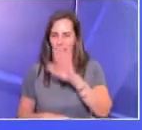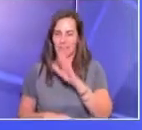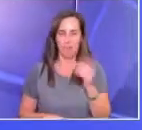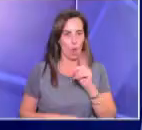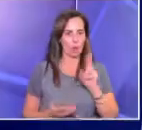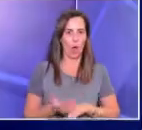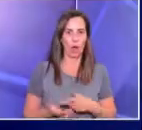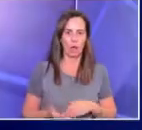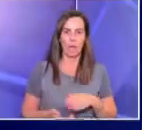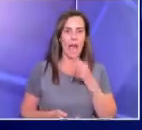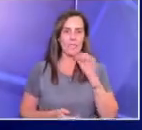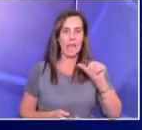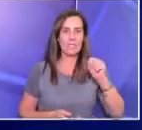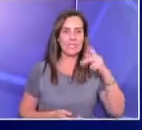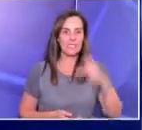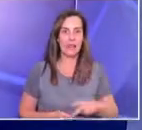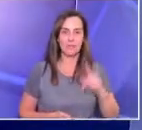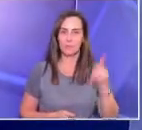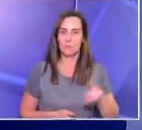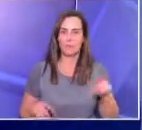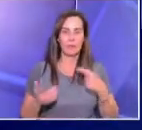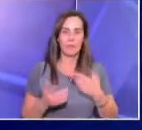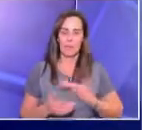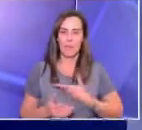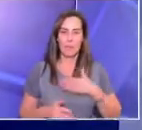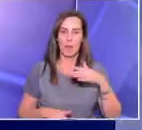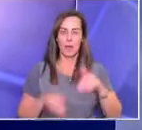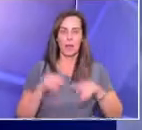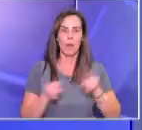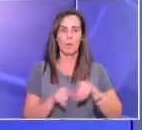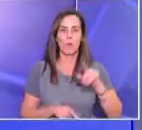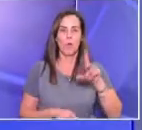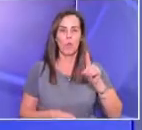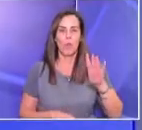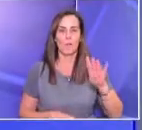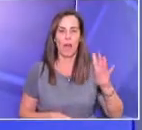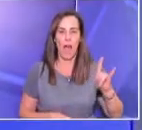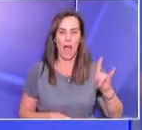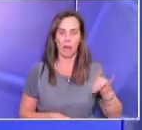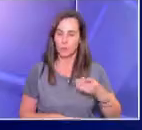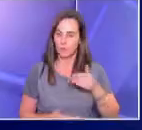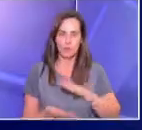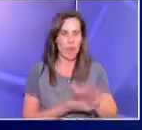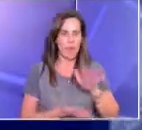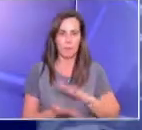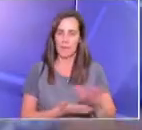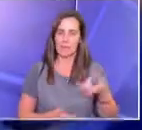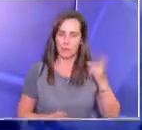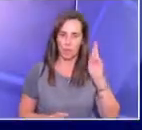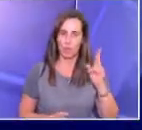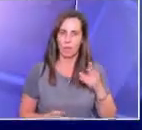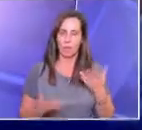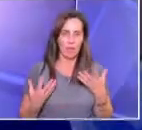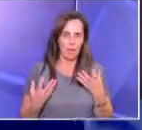לא נכון. אסף זמיר, הוא קיבל קולות כמו דוב חנין, זה מדהים, כמו דוב חנין לפני 10 שנים. והוא שפך כל כך הרבה יותר כסף,